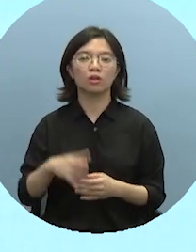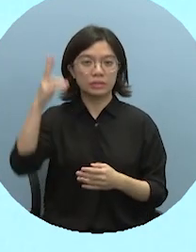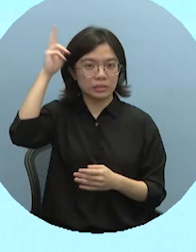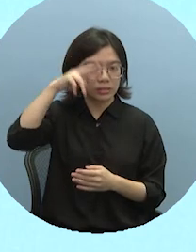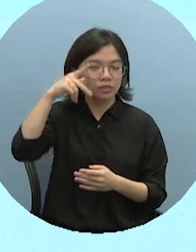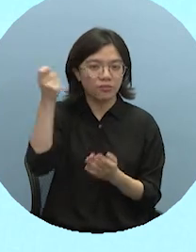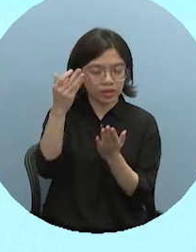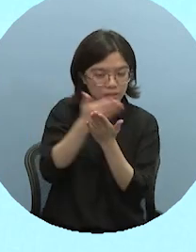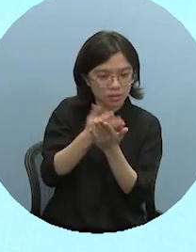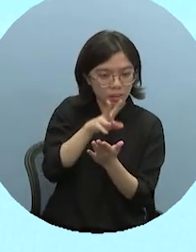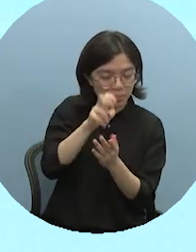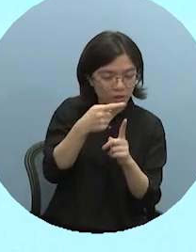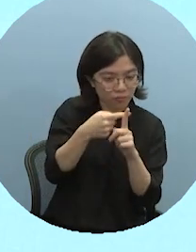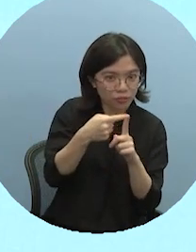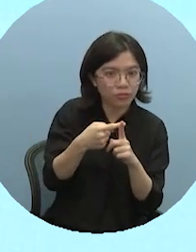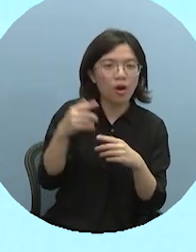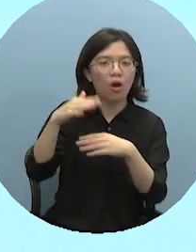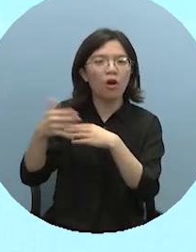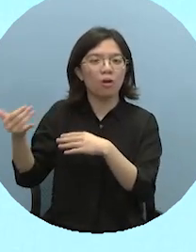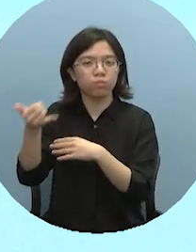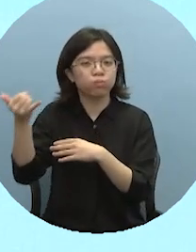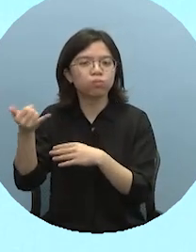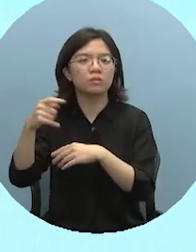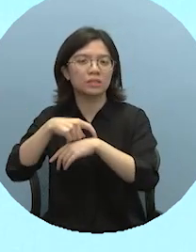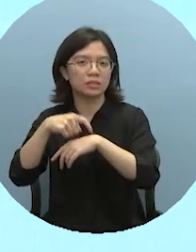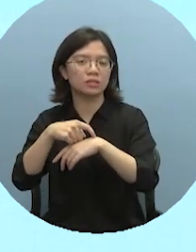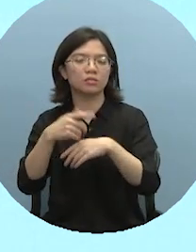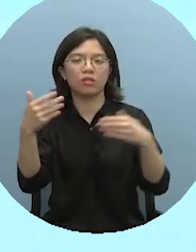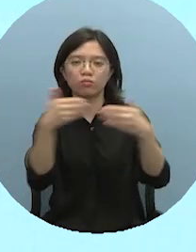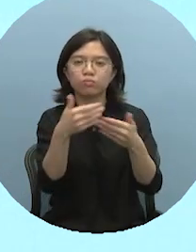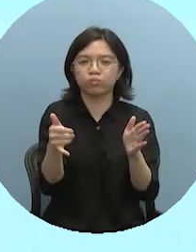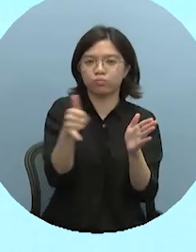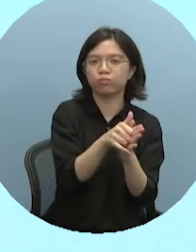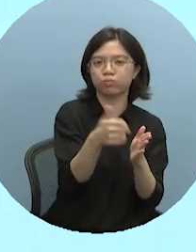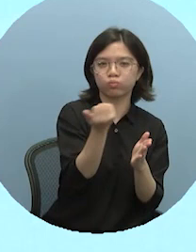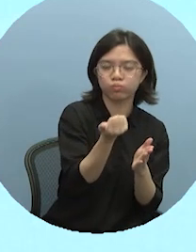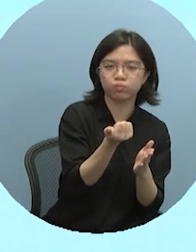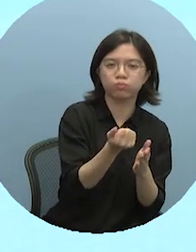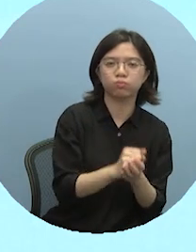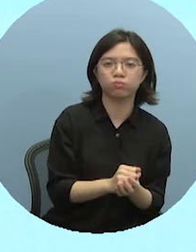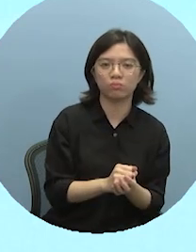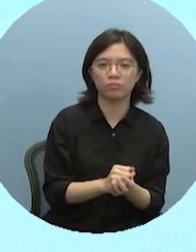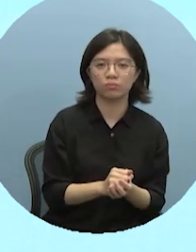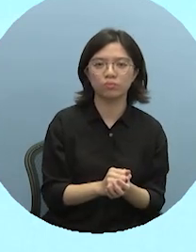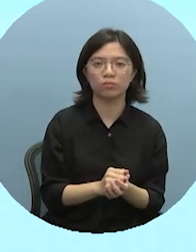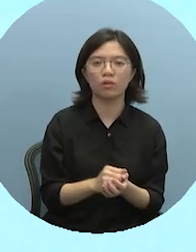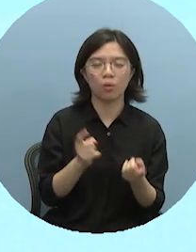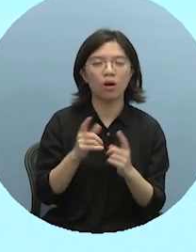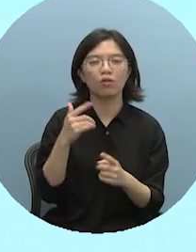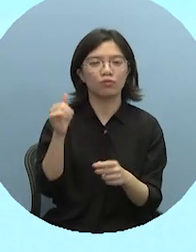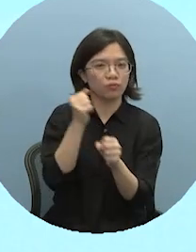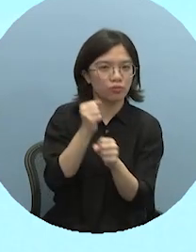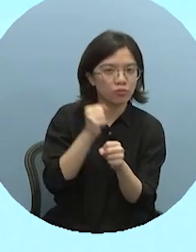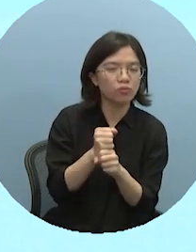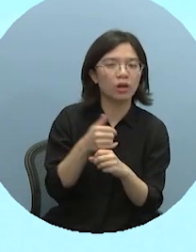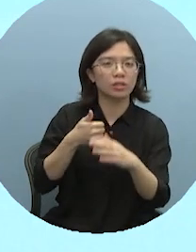快速的抗原測試陰性的情況之下，是可以乘搭公共交通工具上班和